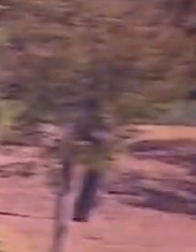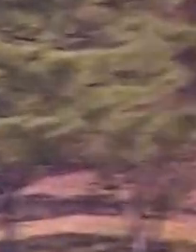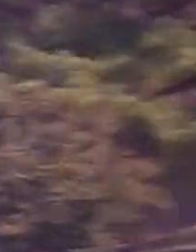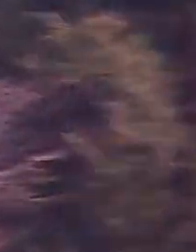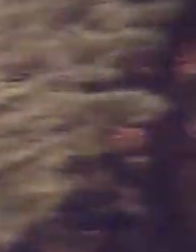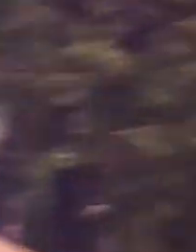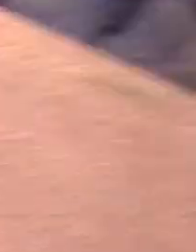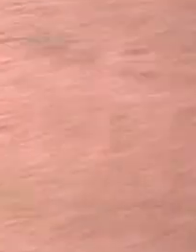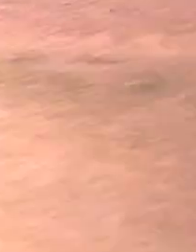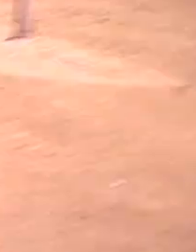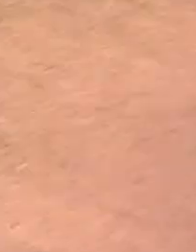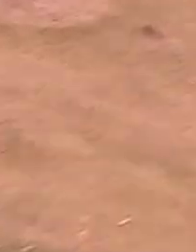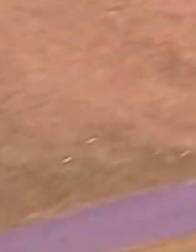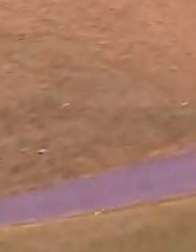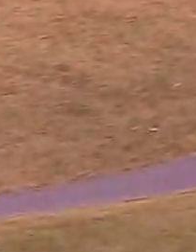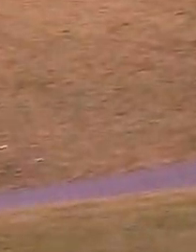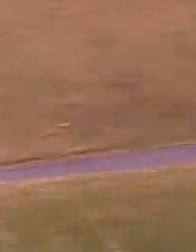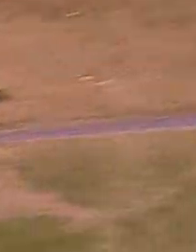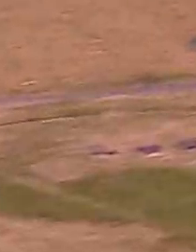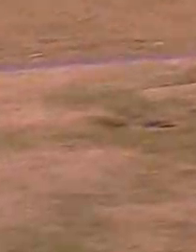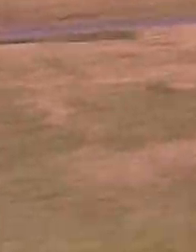오! 어? 괜찮아? 나